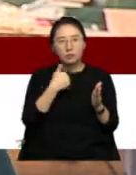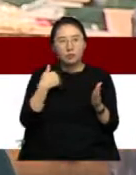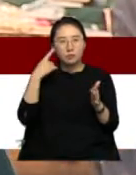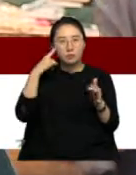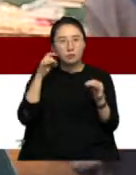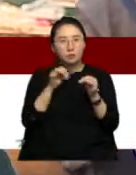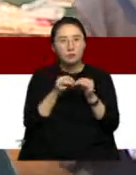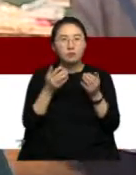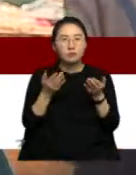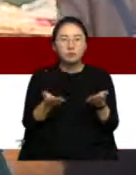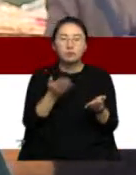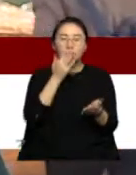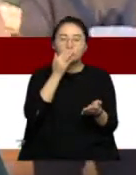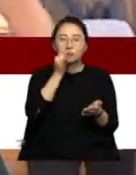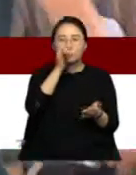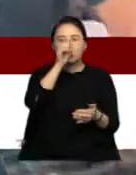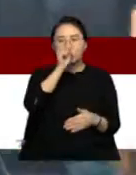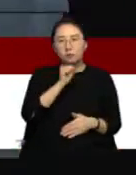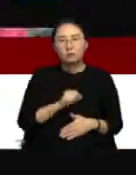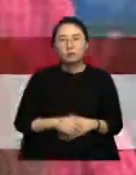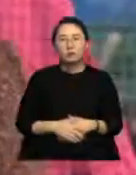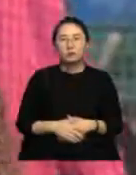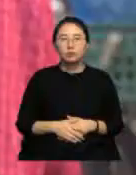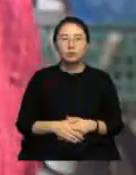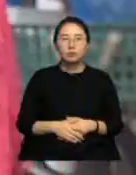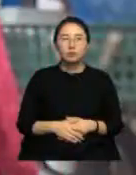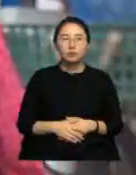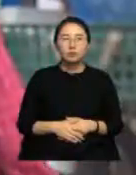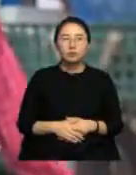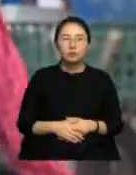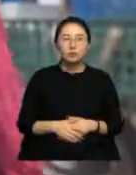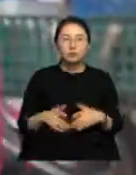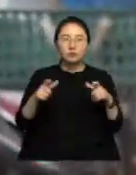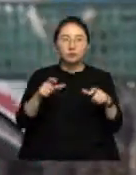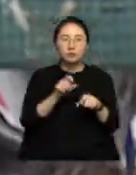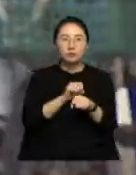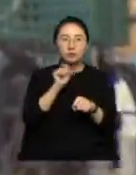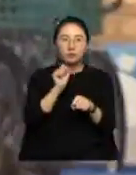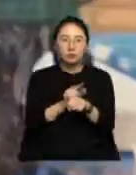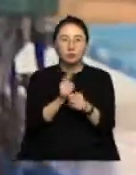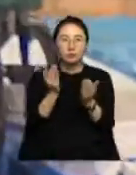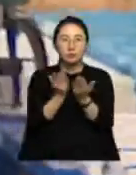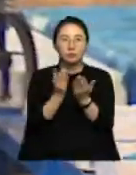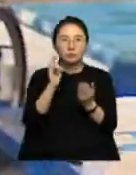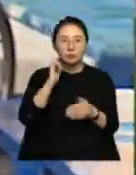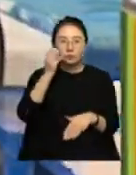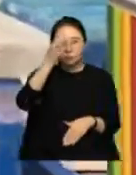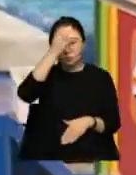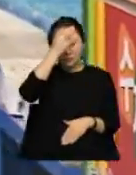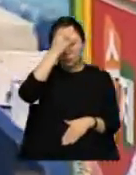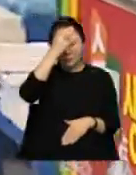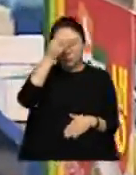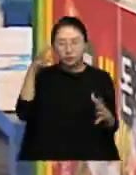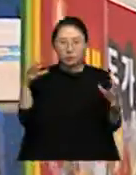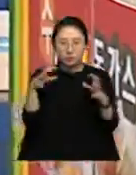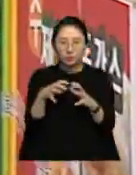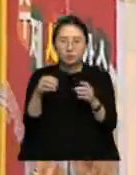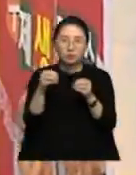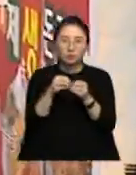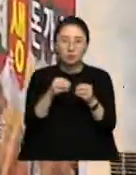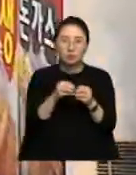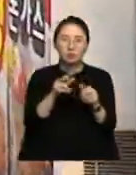수 있고 해서 굉장히 좀 좋게 생각합니다. 지역 특색이 접목된 예술 작품들이 한데 모여